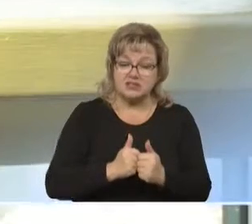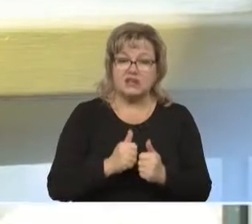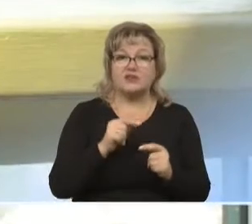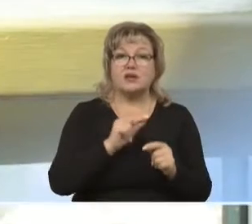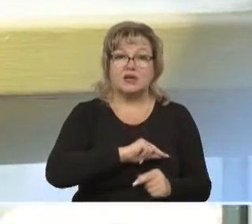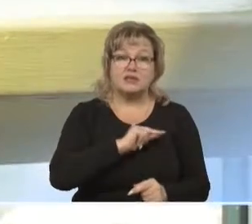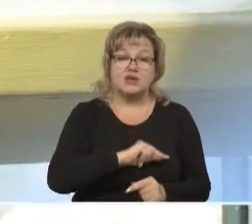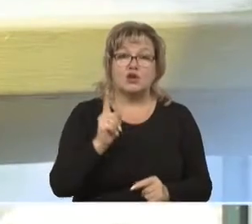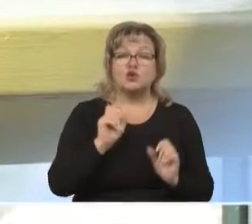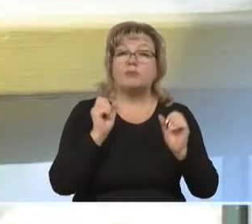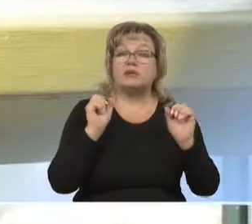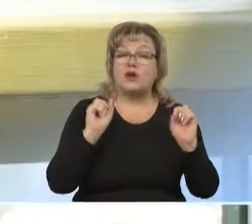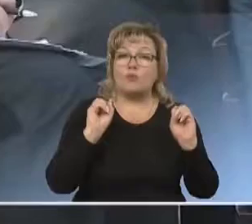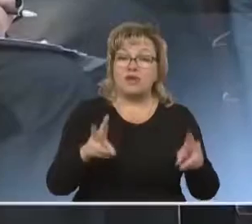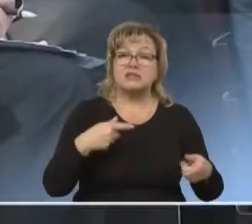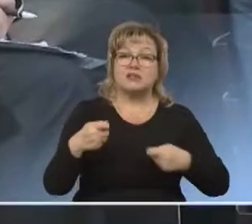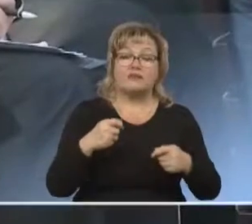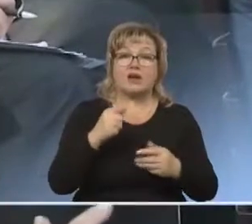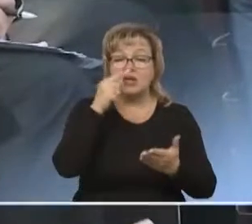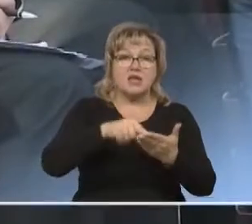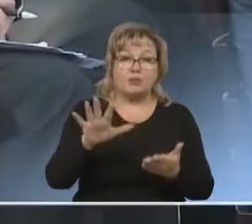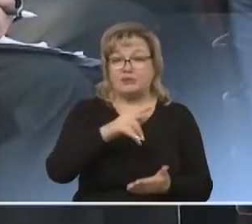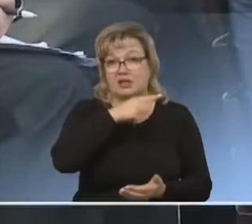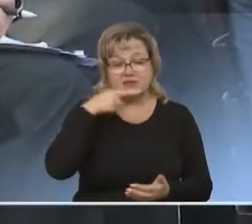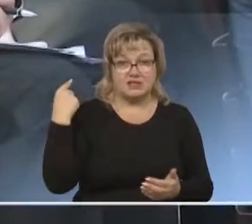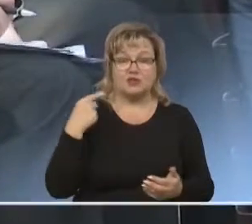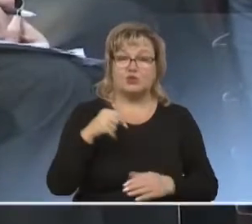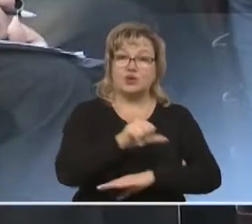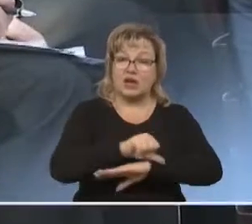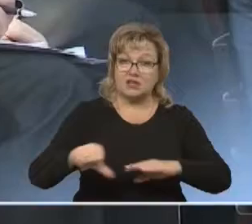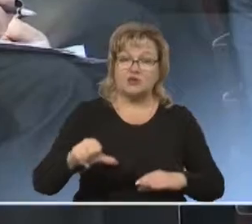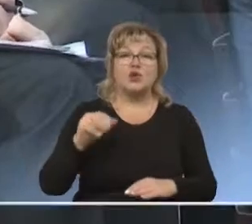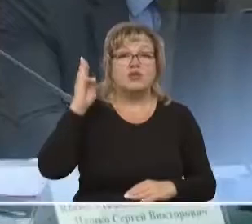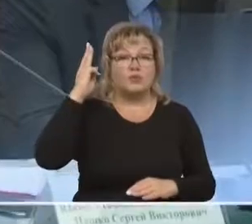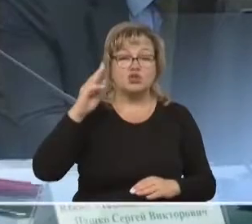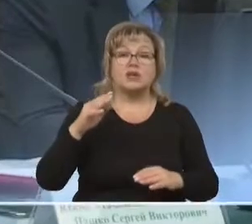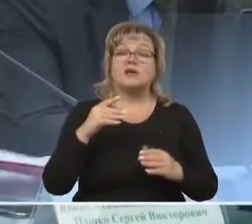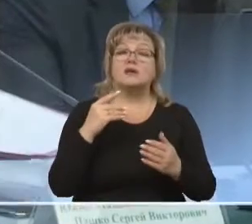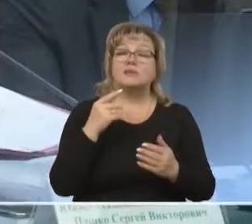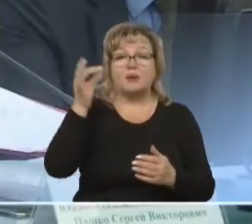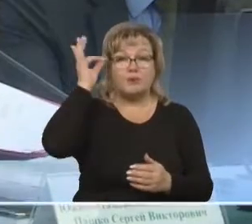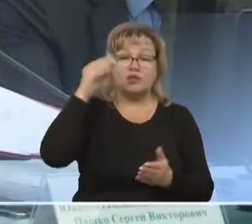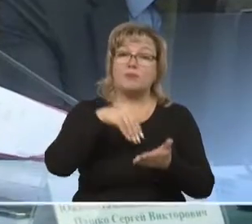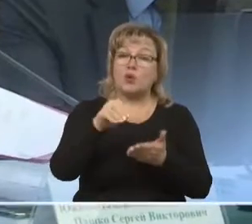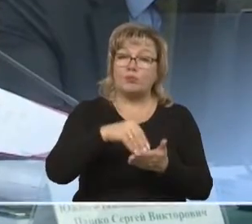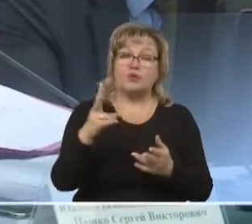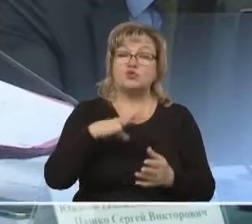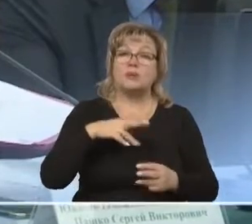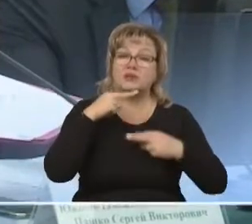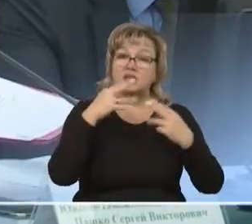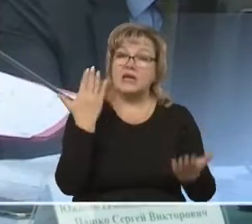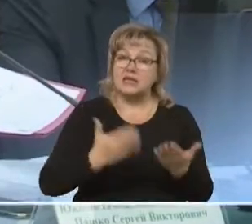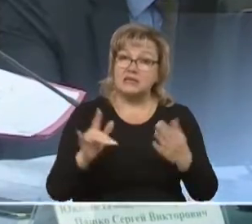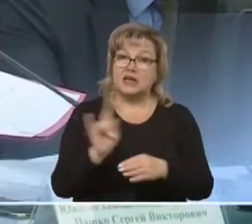процесс, чтобы потенциально опасные товары не пересекали российскую границу. Но таможенники напоминают, покупателям тоже нужно быть начеку.